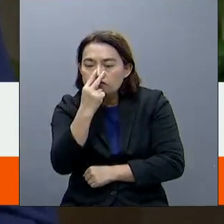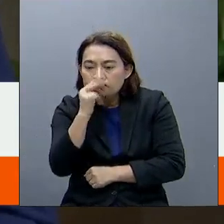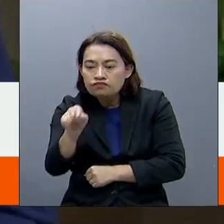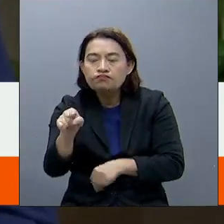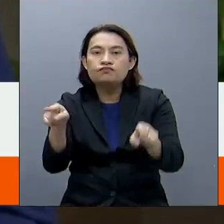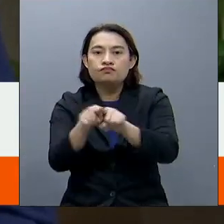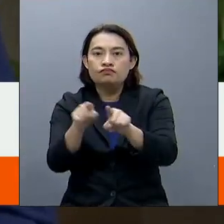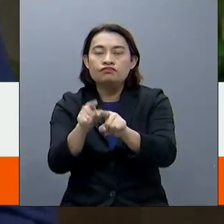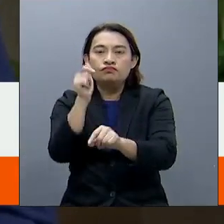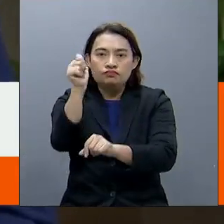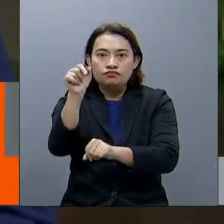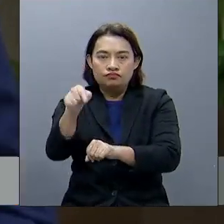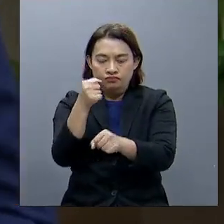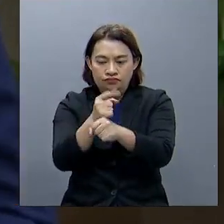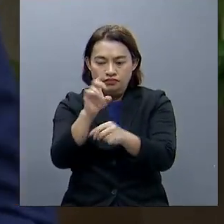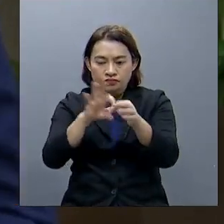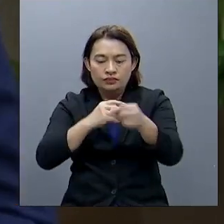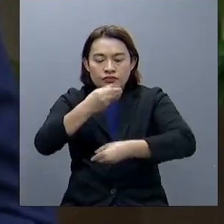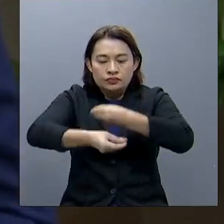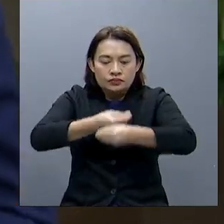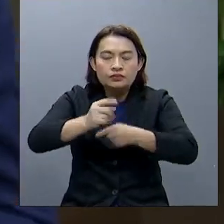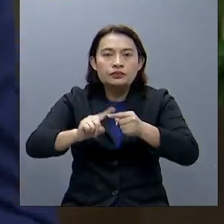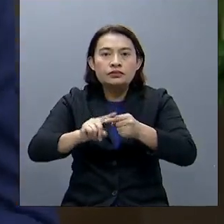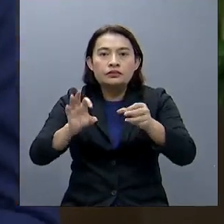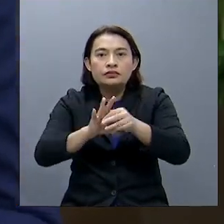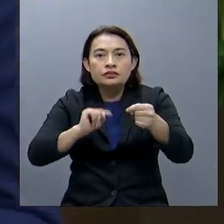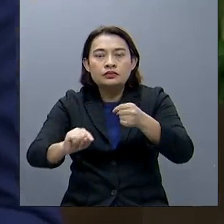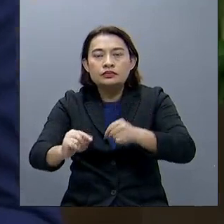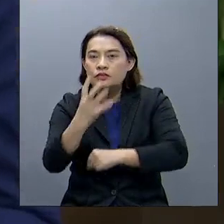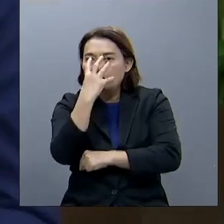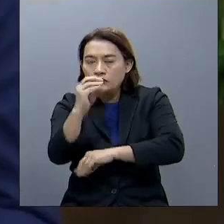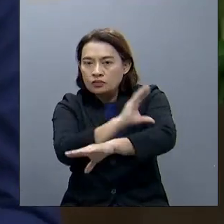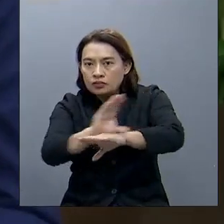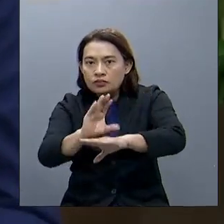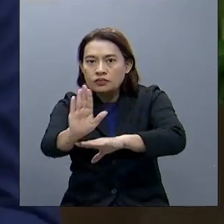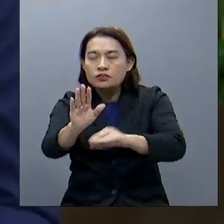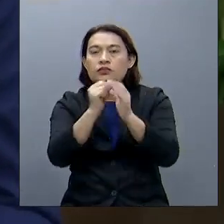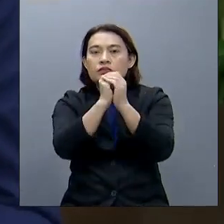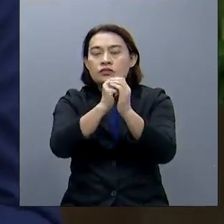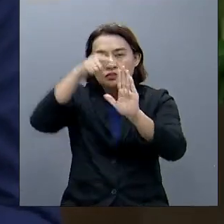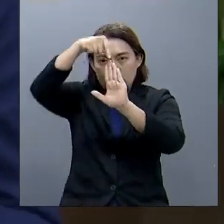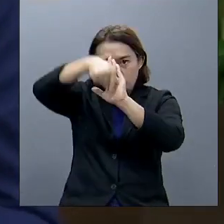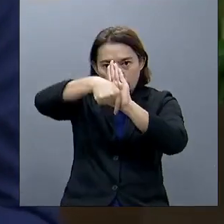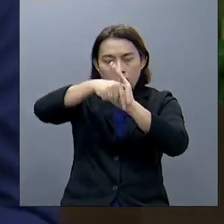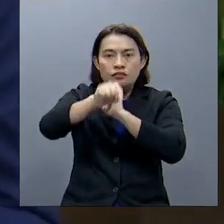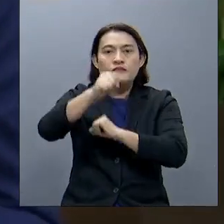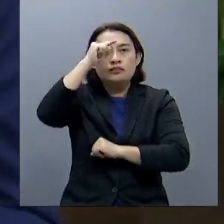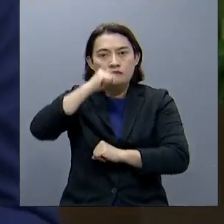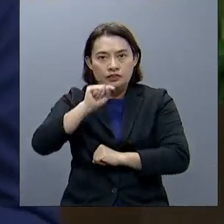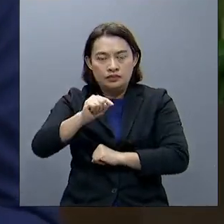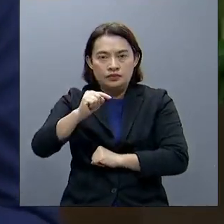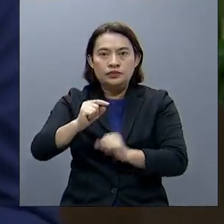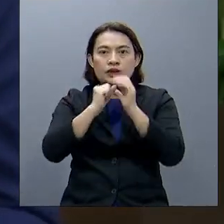ป็นการทำเรื่องโลจิสติกส์รถไฟความเร็วสูงที่จะมาจากจีนแล้วก็มาจากลาวแล้วก็มาถึงประเทศไทยน